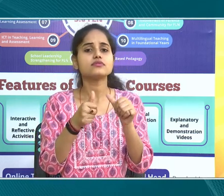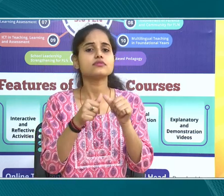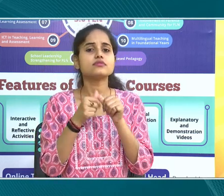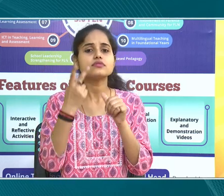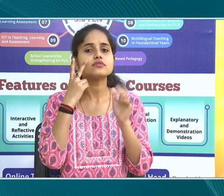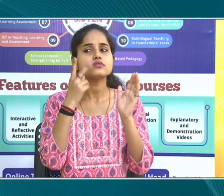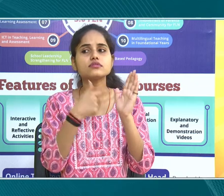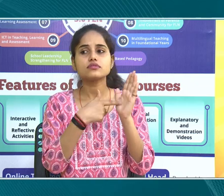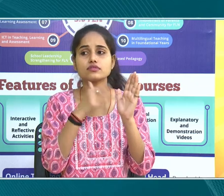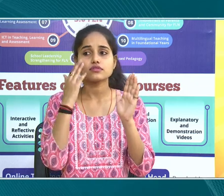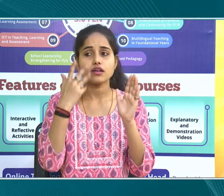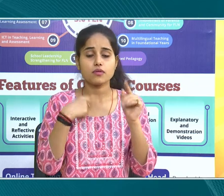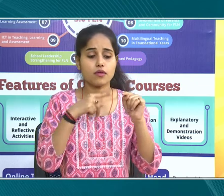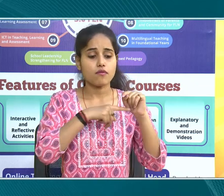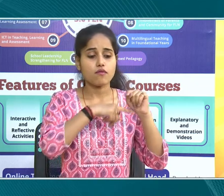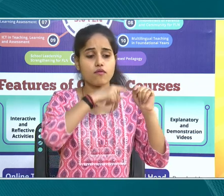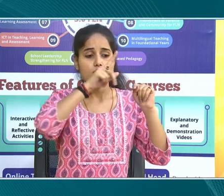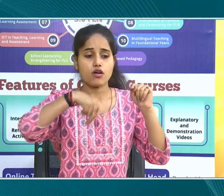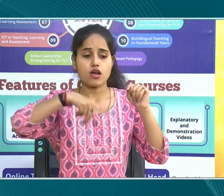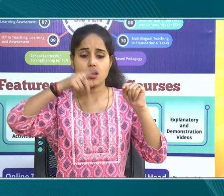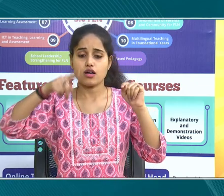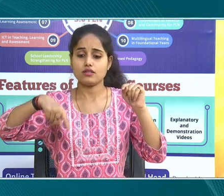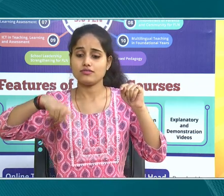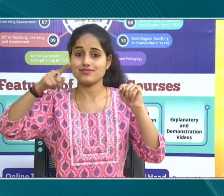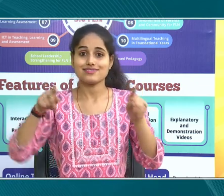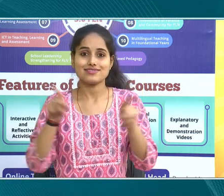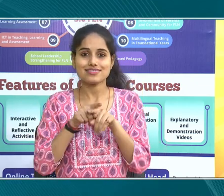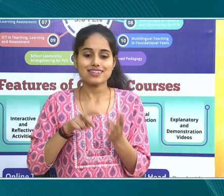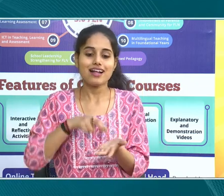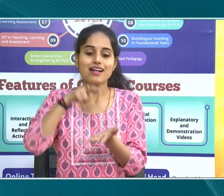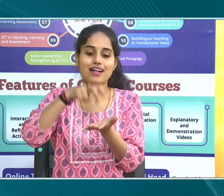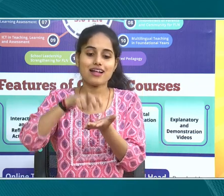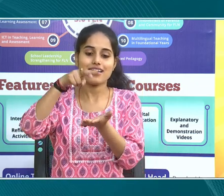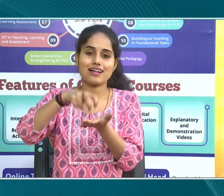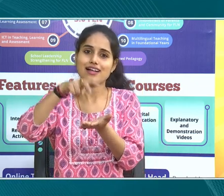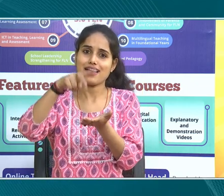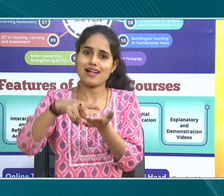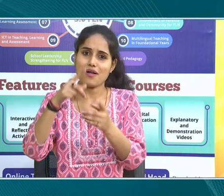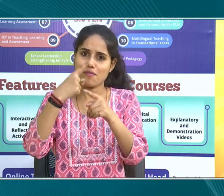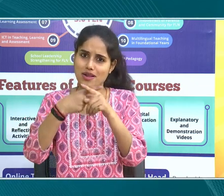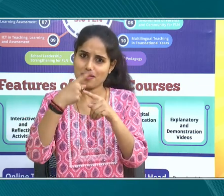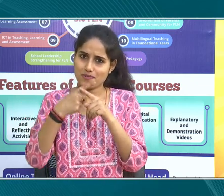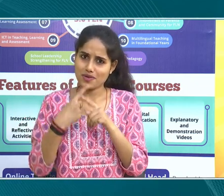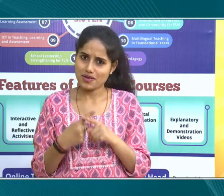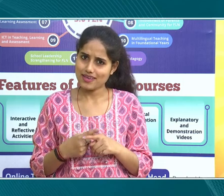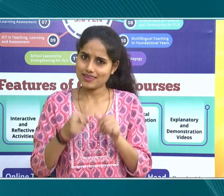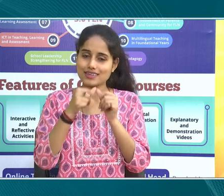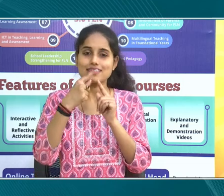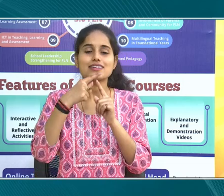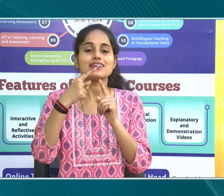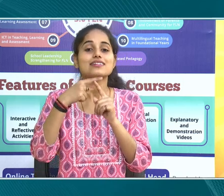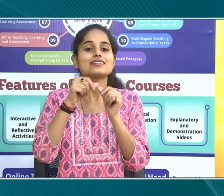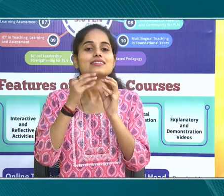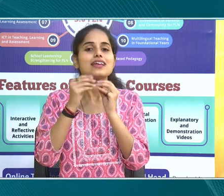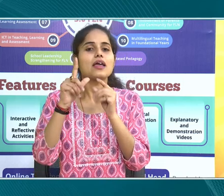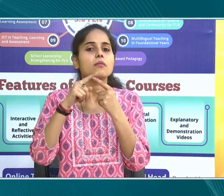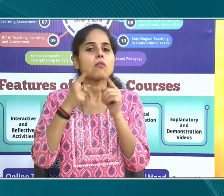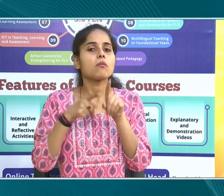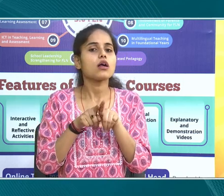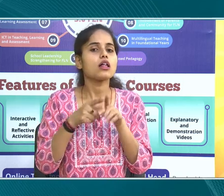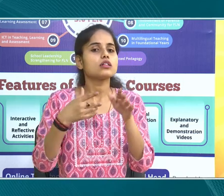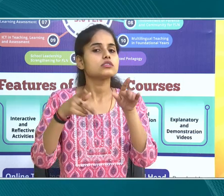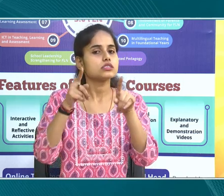जब हमने 4X किया तो हम जैसे आप खुद खुद के आप मल्टीप्लिकेशन टेबल्स नहीं बनाते द नंबर लाइन पर जंप करके एक्स